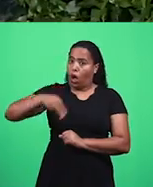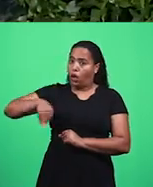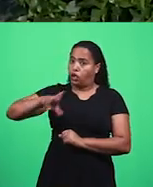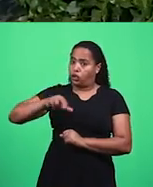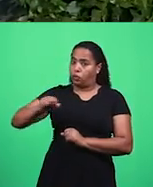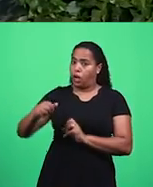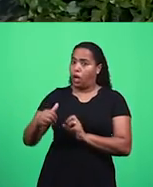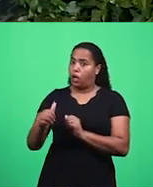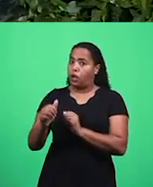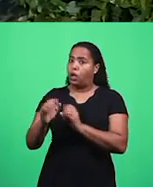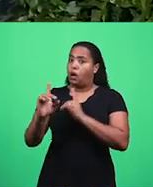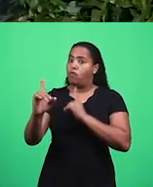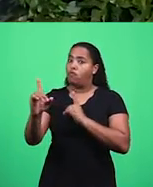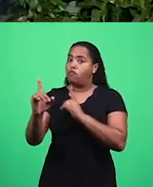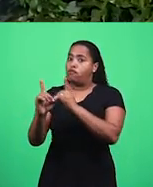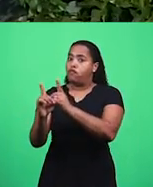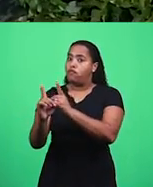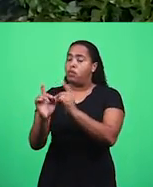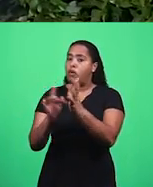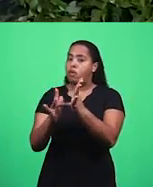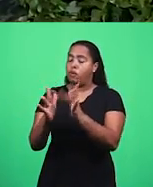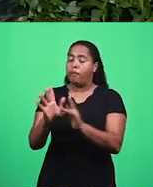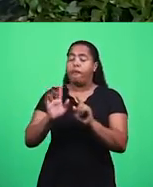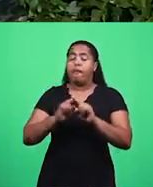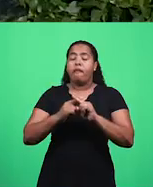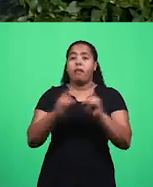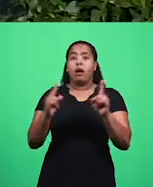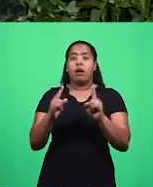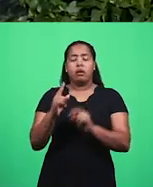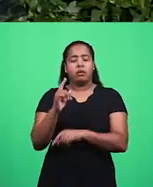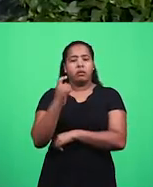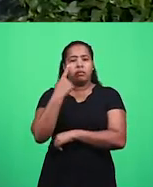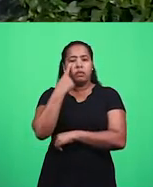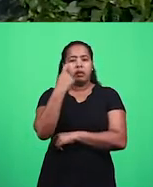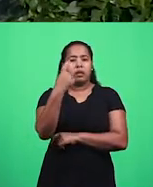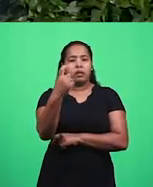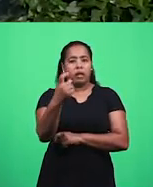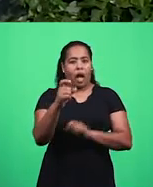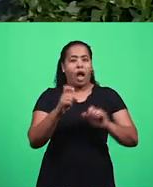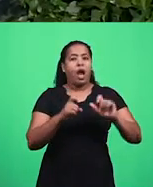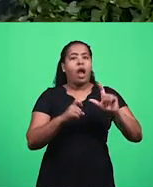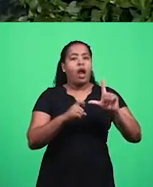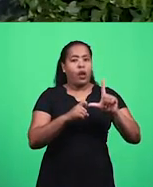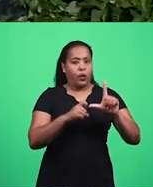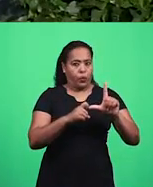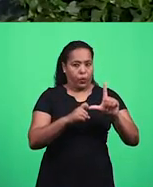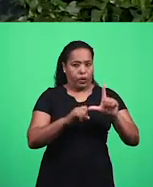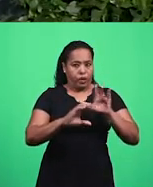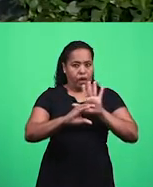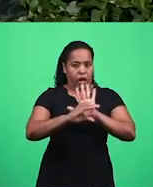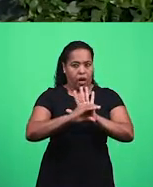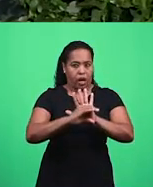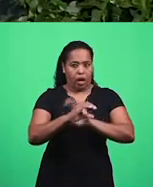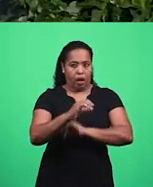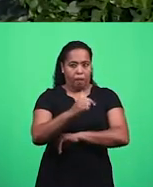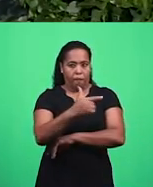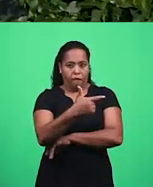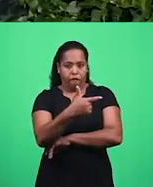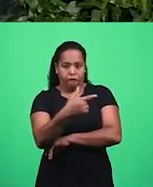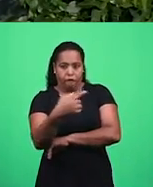встрече Марии с Господом Иисусом. Очень интересно, посмотрите, в Евангелии от Луки,